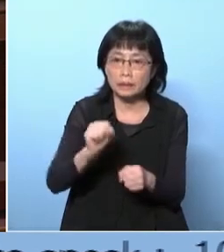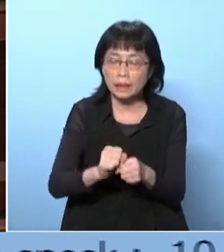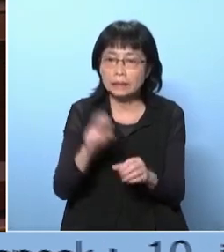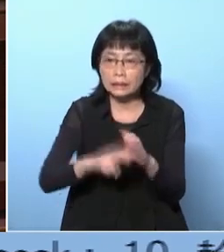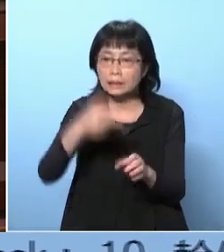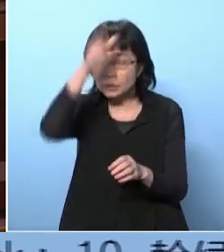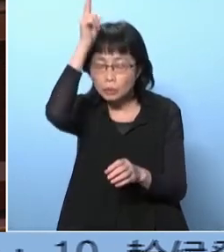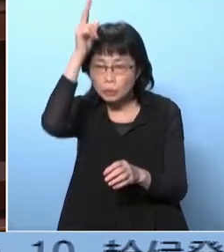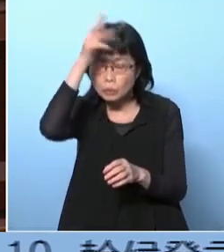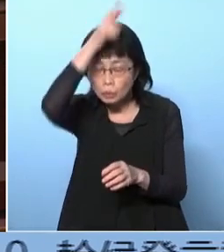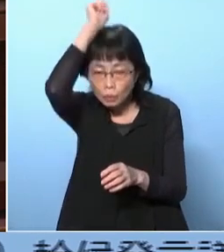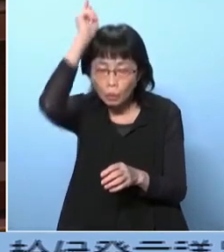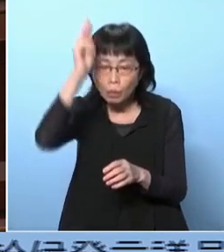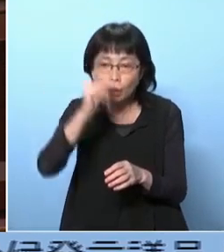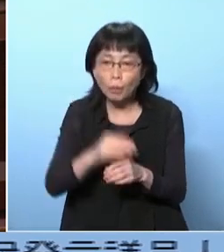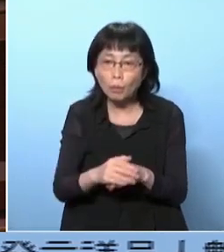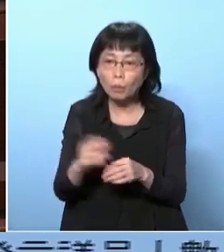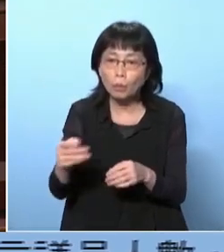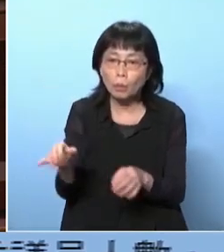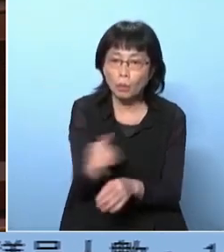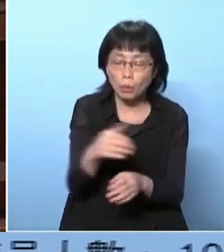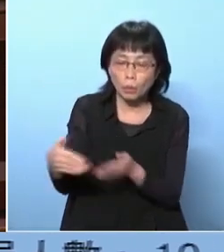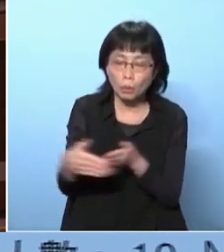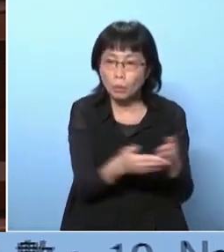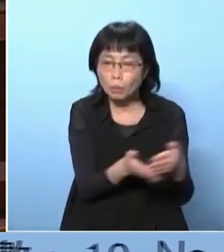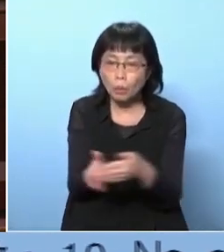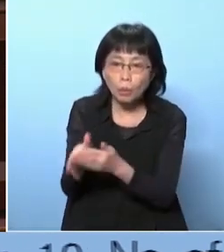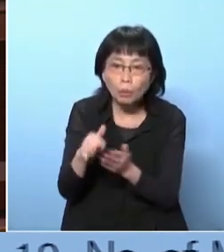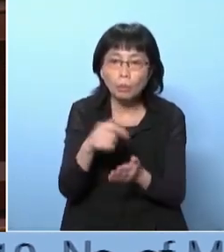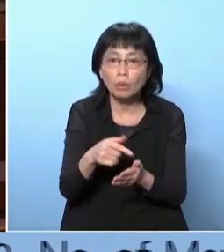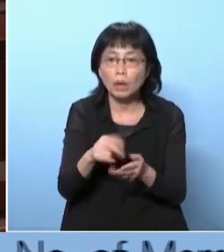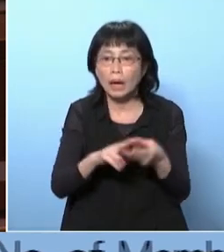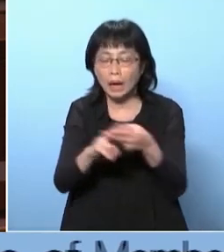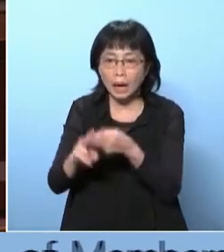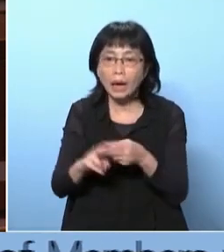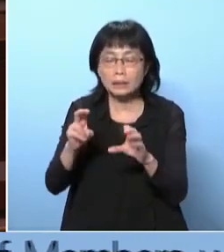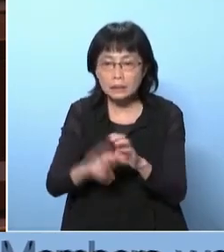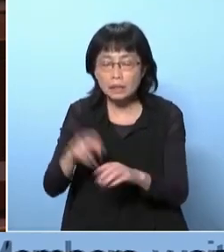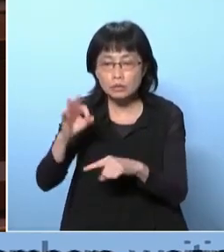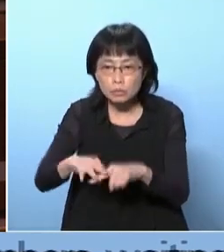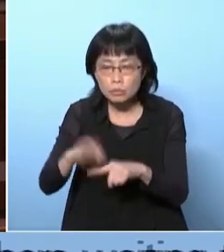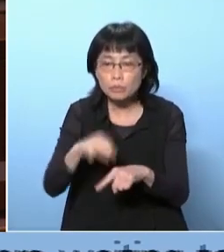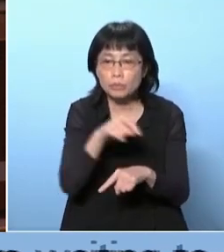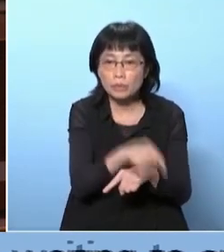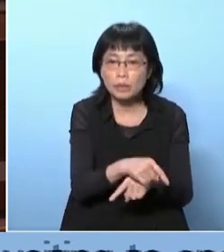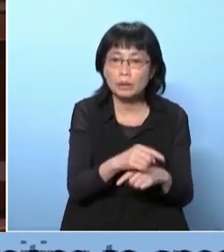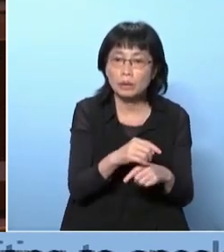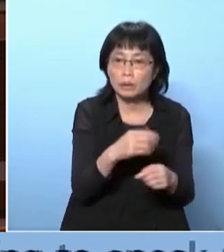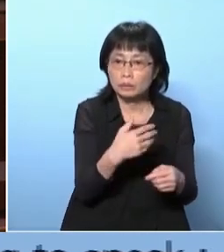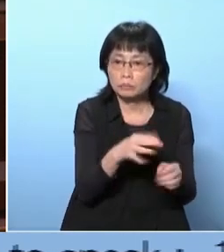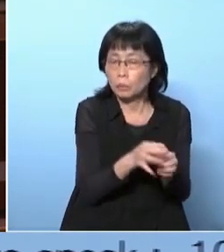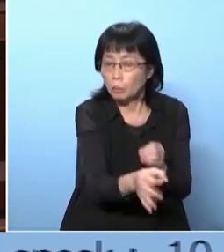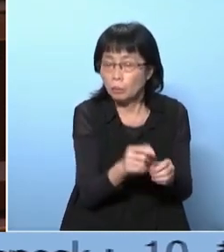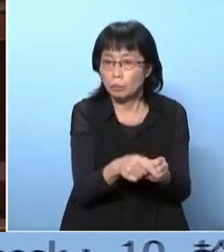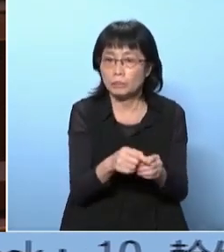貢來往滘西村和梁船灣的街道渡輪服務，及新開辦的